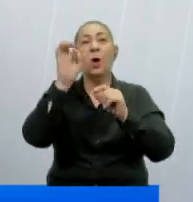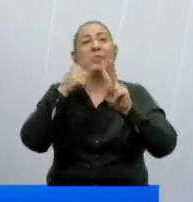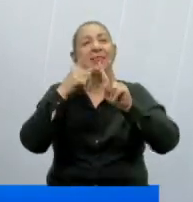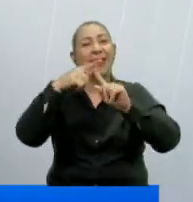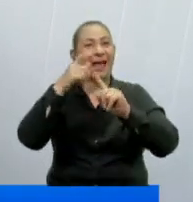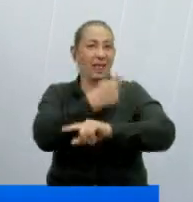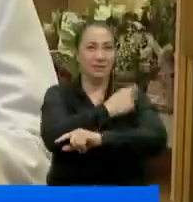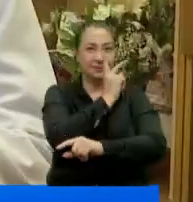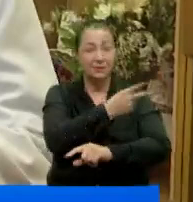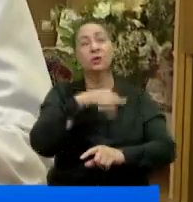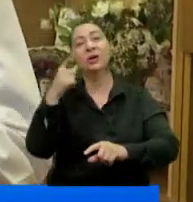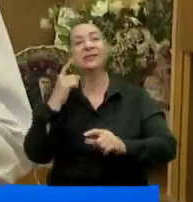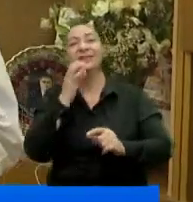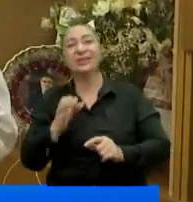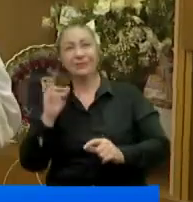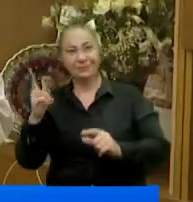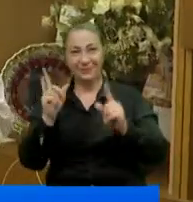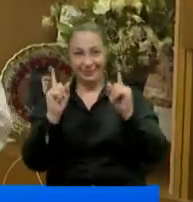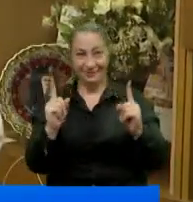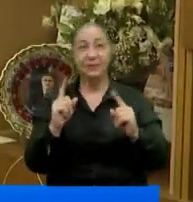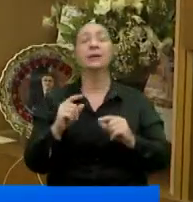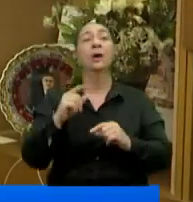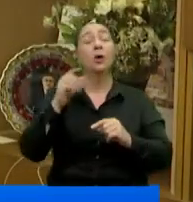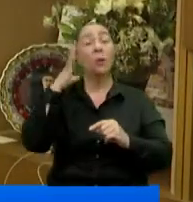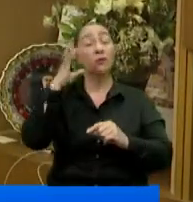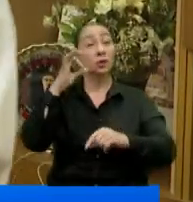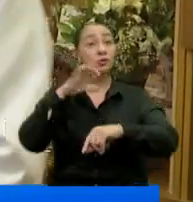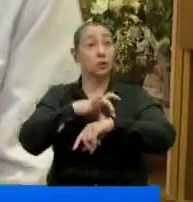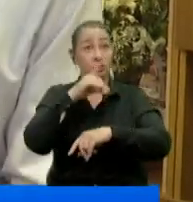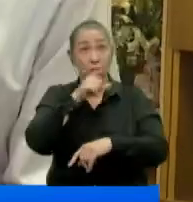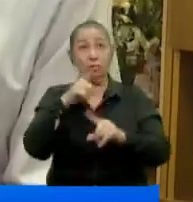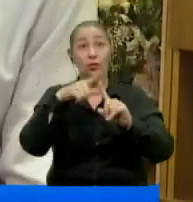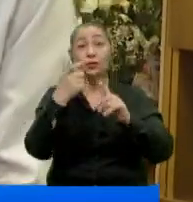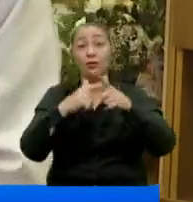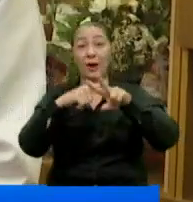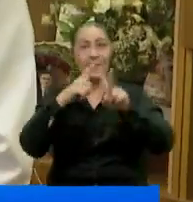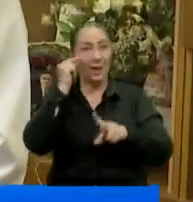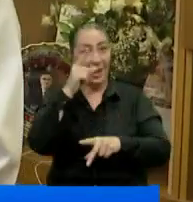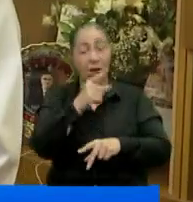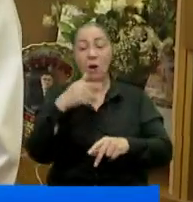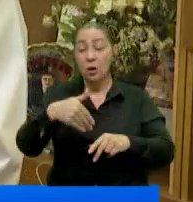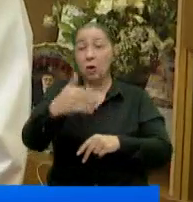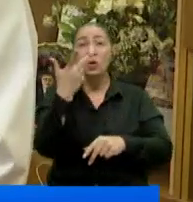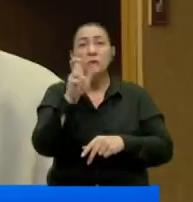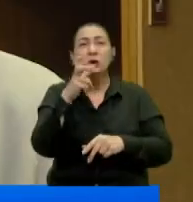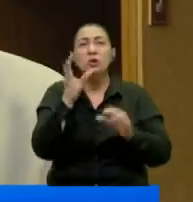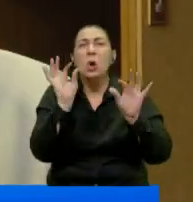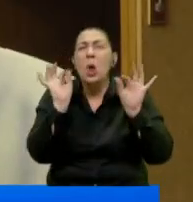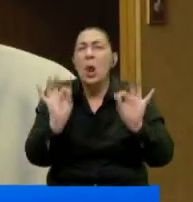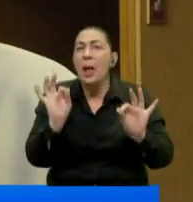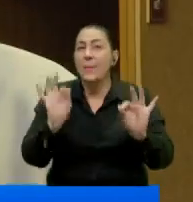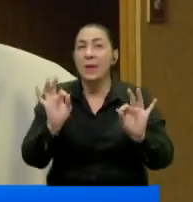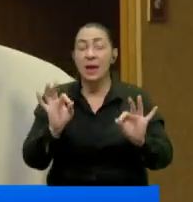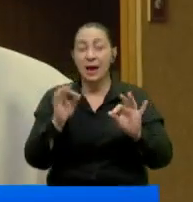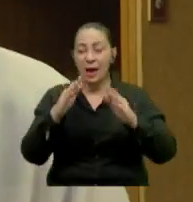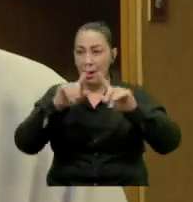de Sinovac olmuştum. İstanbul Tıp Fakültesi Dekanı Profesör Doktor Tufan Tükek'e göre önümüzdeki 3 ay çok kritik. Kapalı